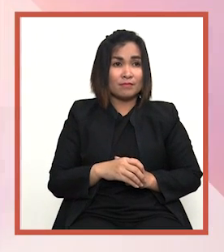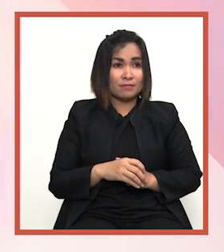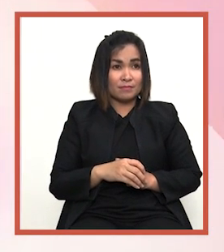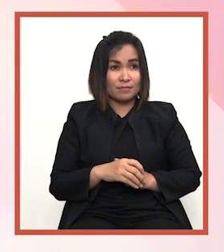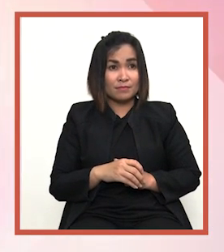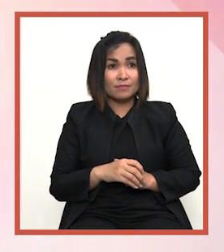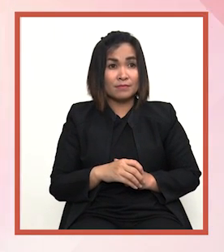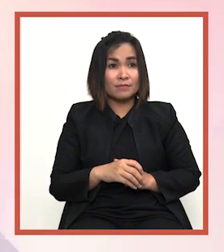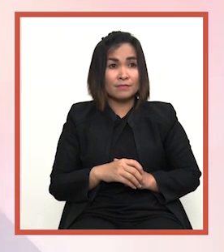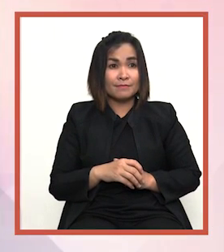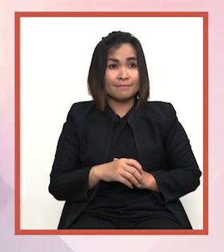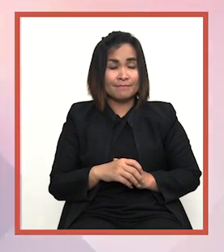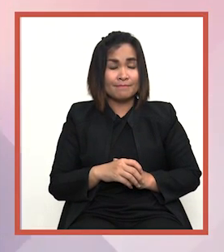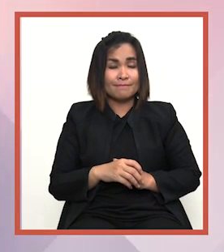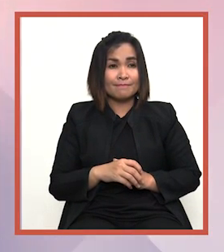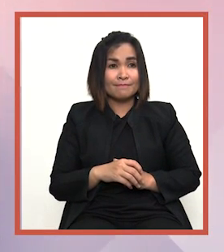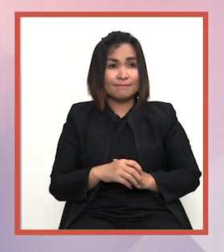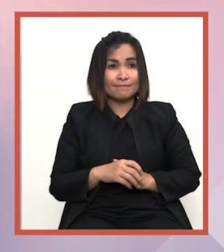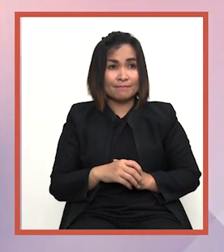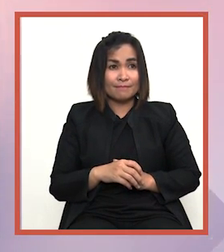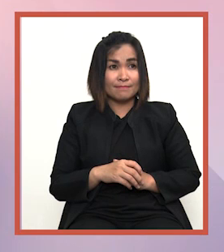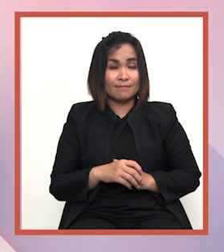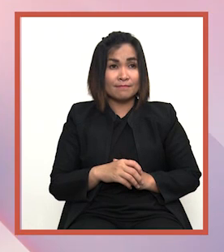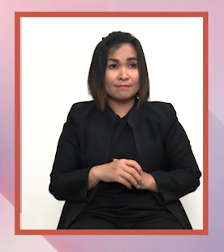ฮะโอเค